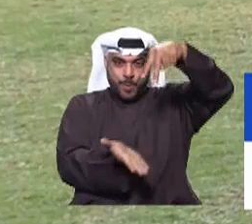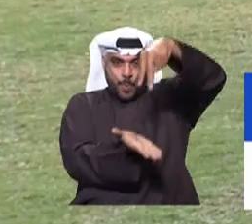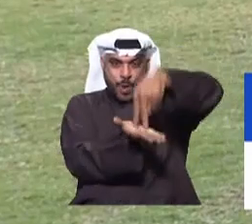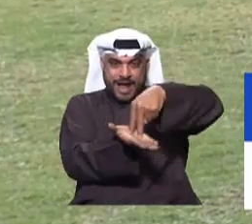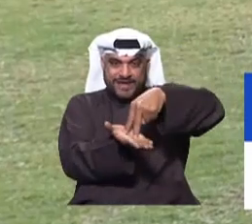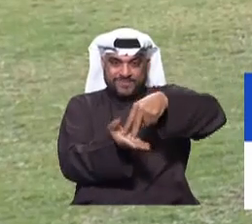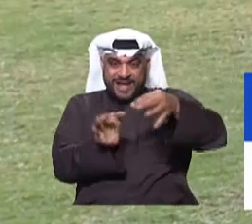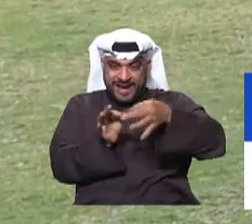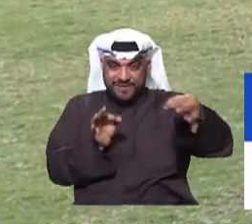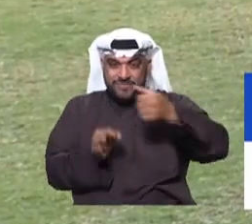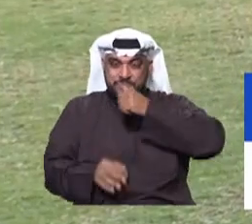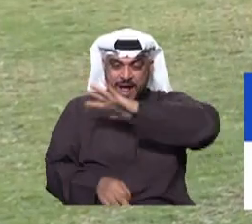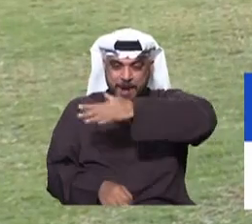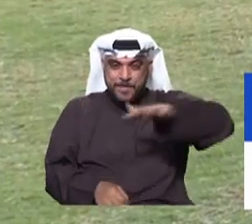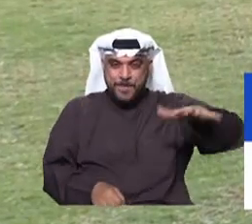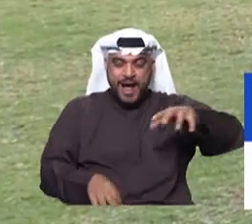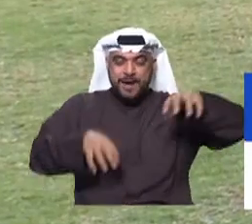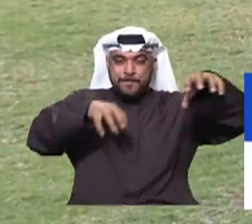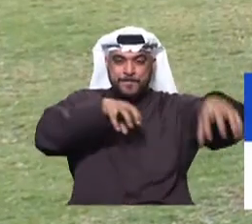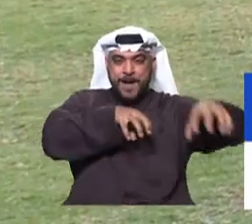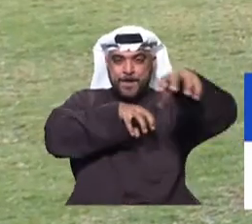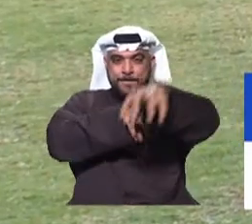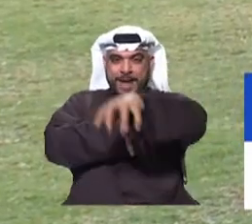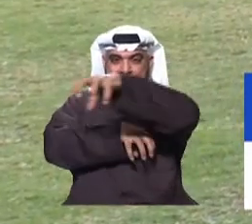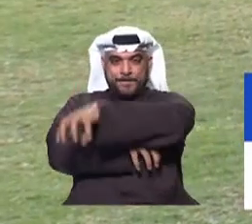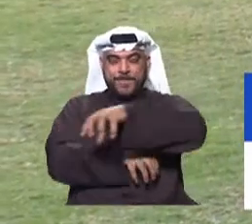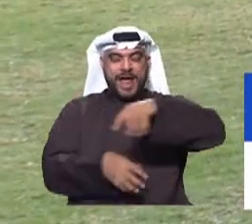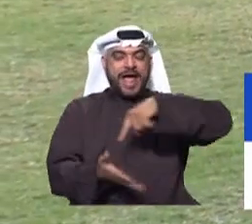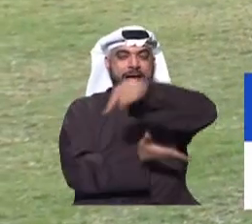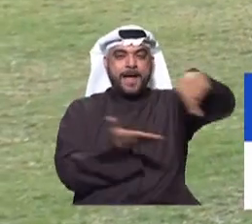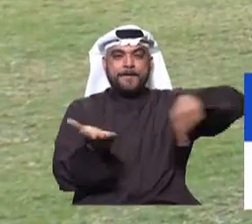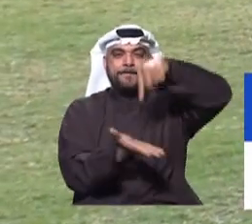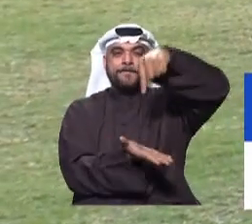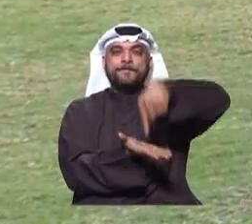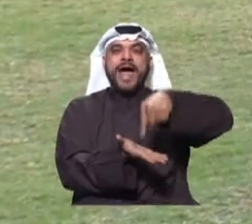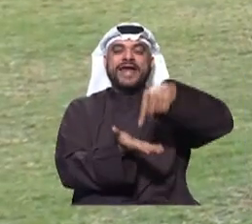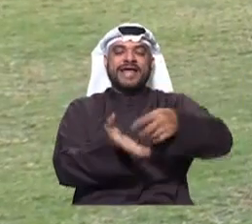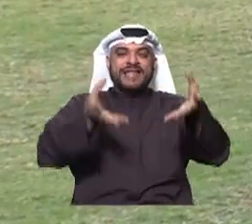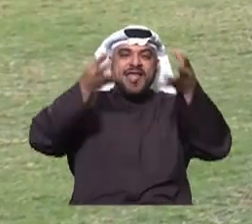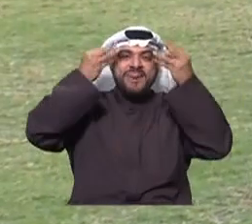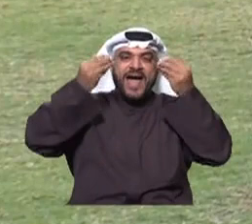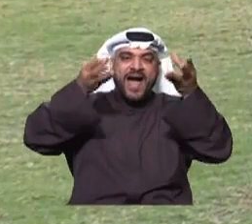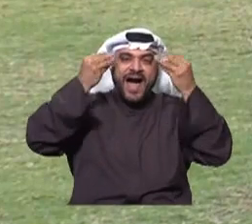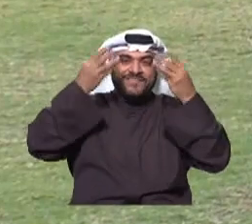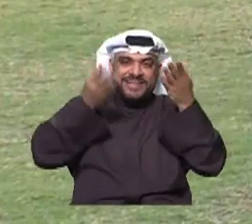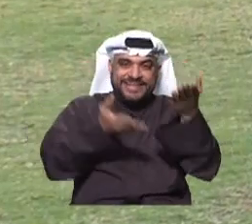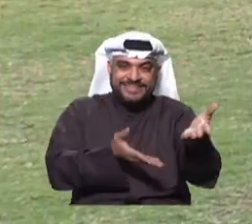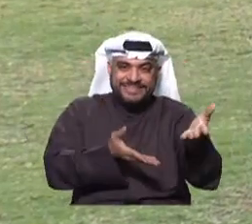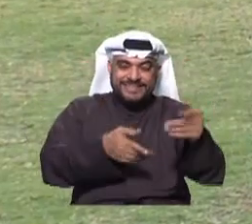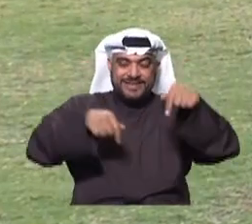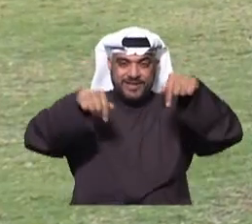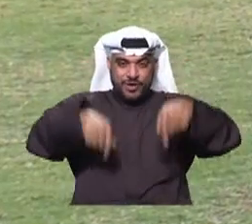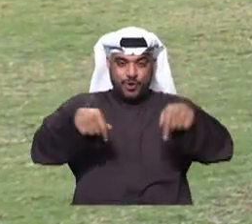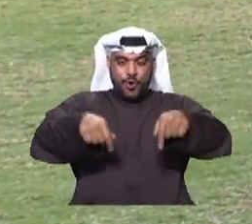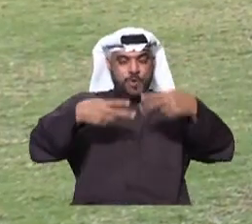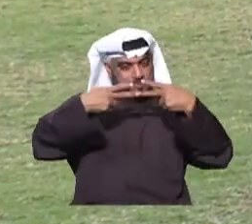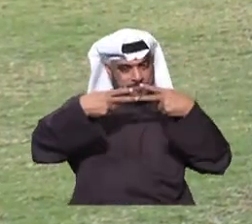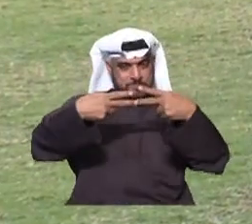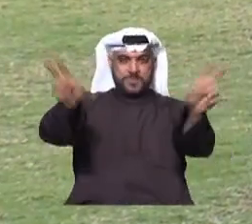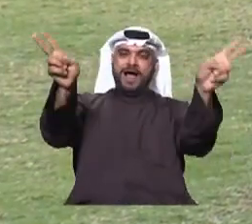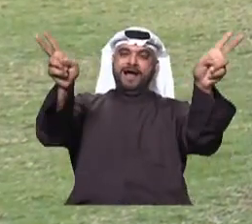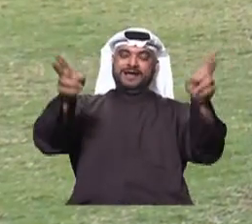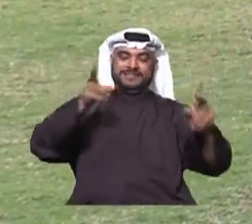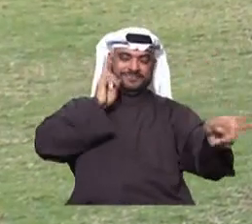مع الاحتفال بالأعياد الوطنية يدشن مركز جابر الثقافي ابتداء من اليوم